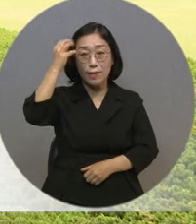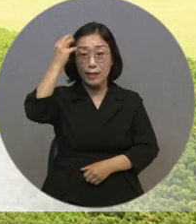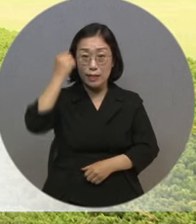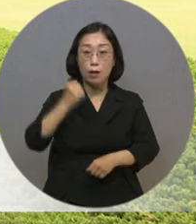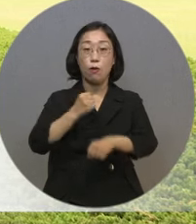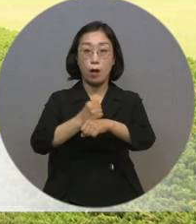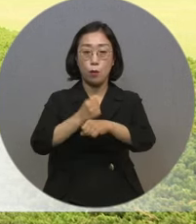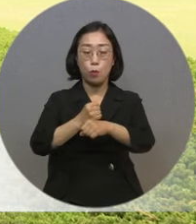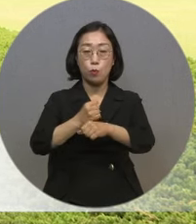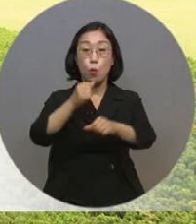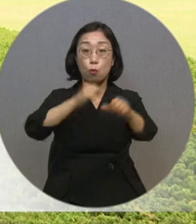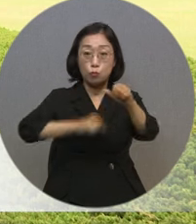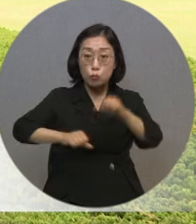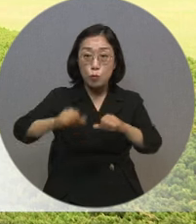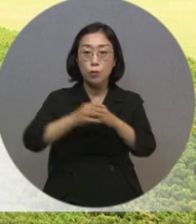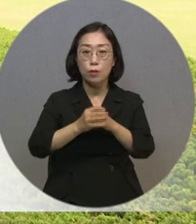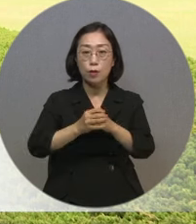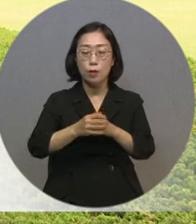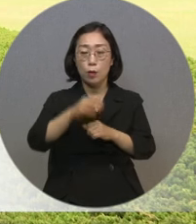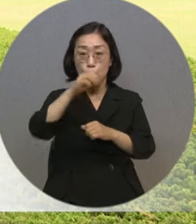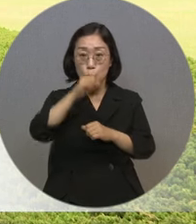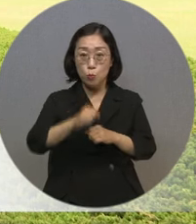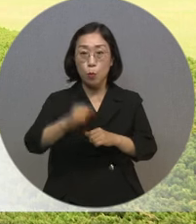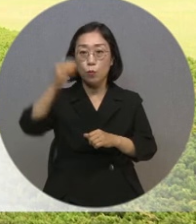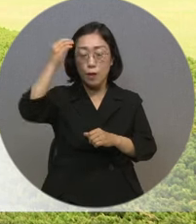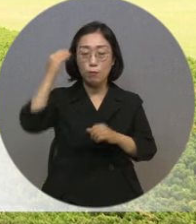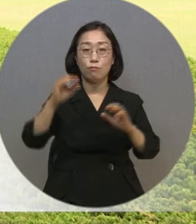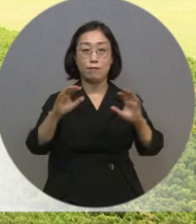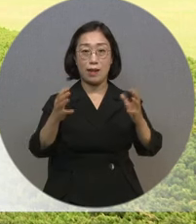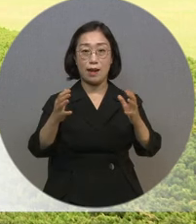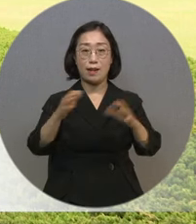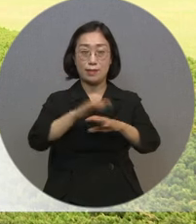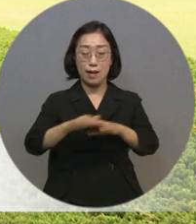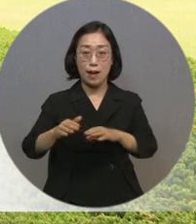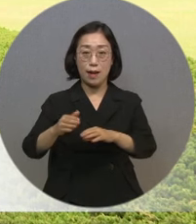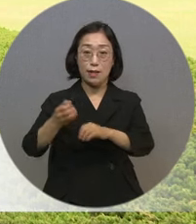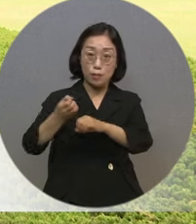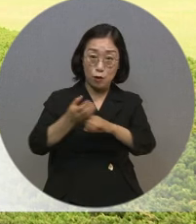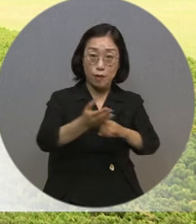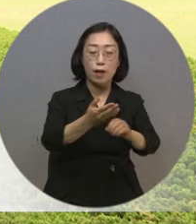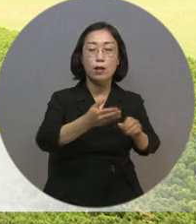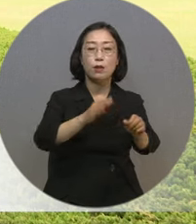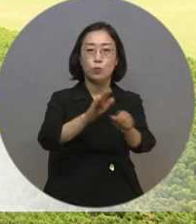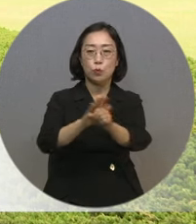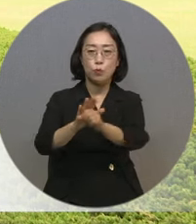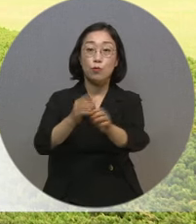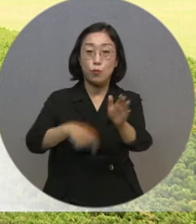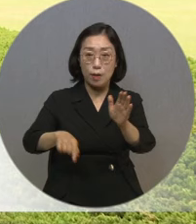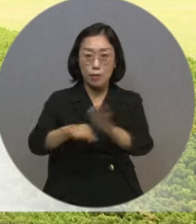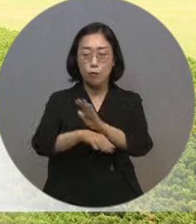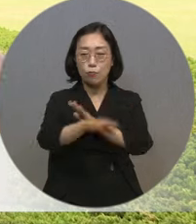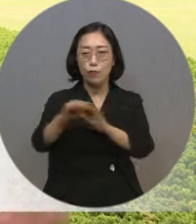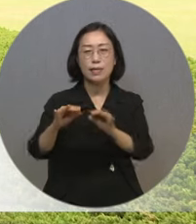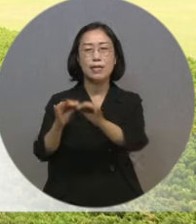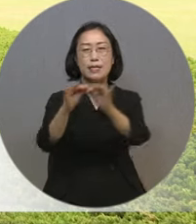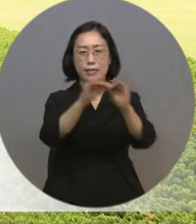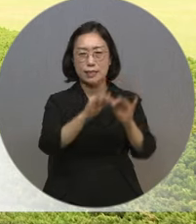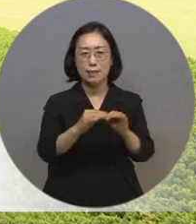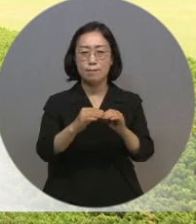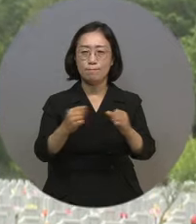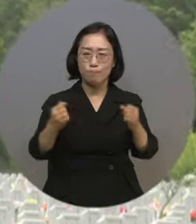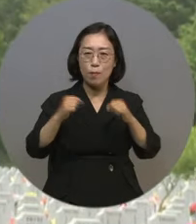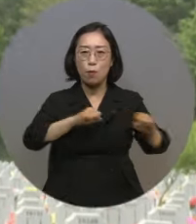또 후손들에게 좋은 우리 대한민국을 물려줄 수 있도록 힘을 합쳐서 한 목소리를 내서 우리가 함께 힘을 냈으면